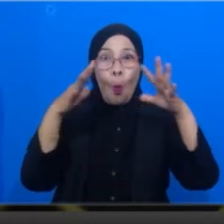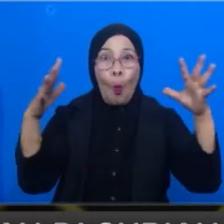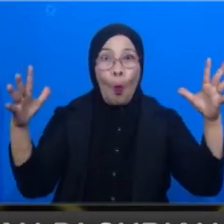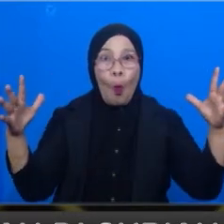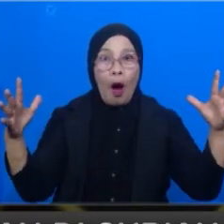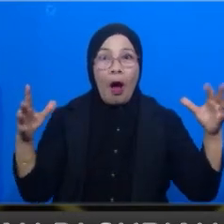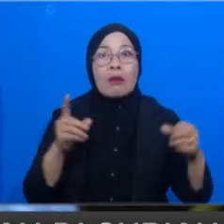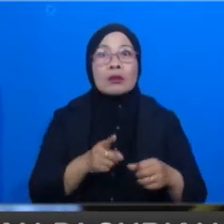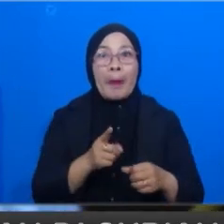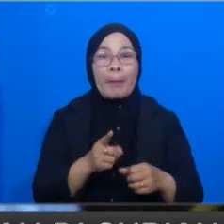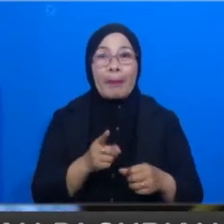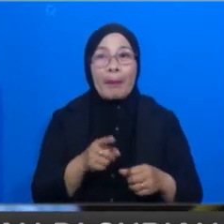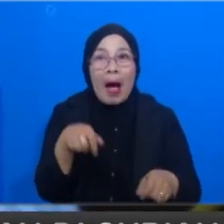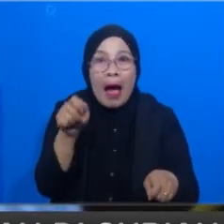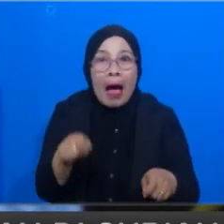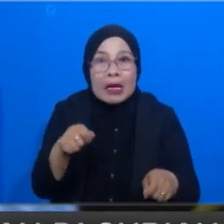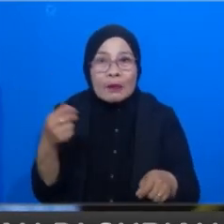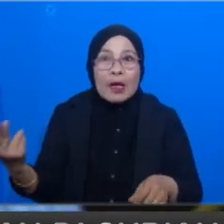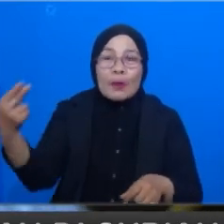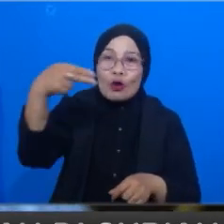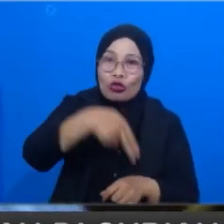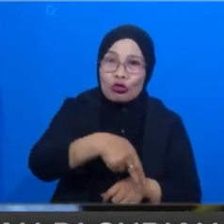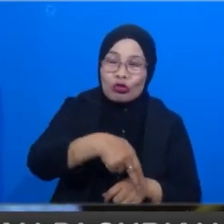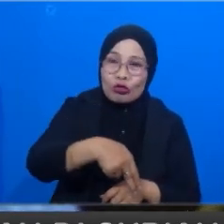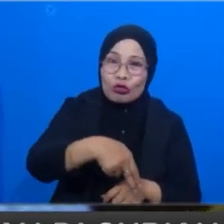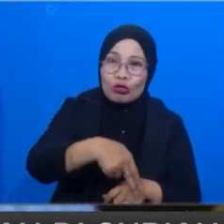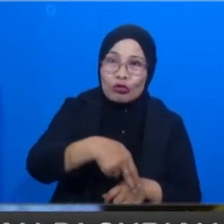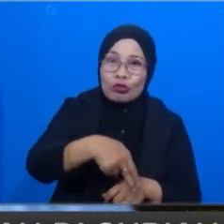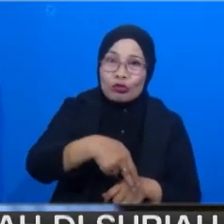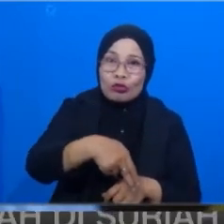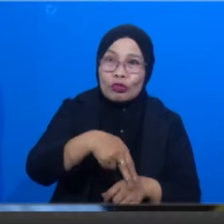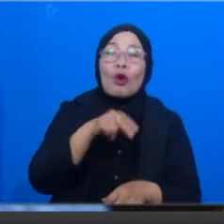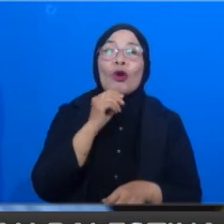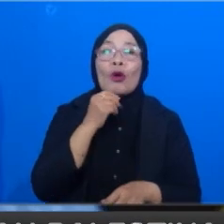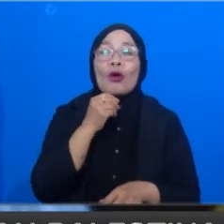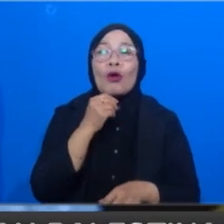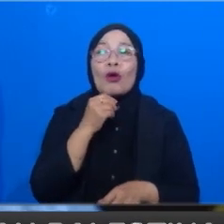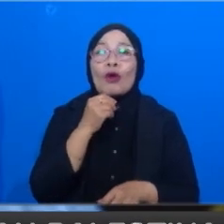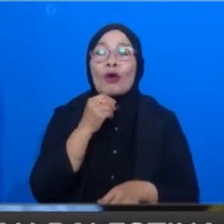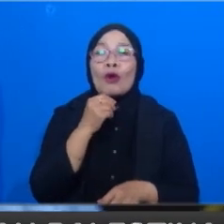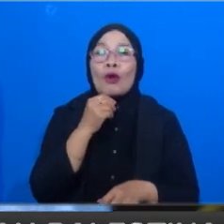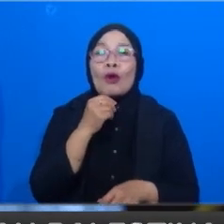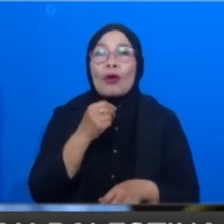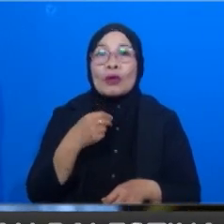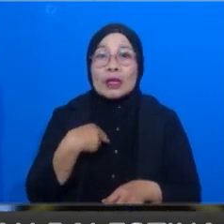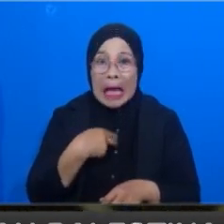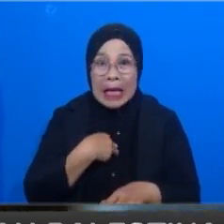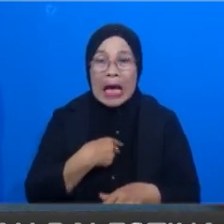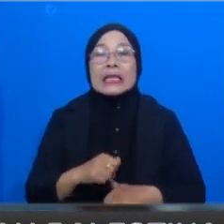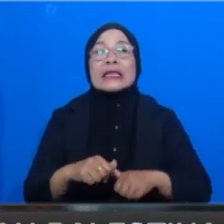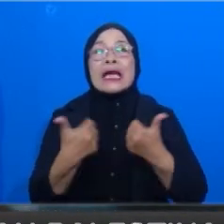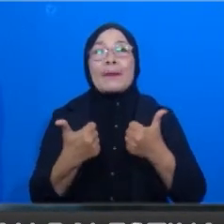dan pengunjung sidang. Sandra juga mengaku jika dirinya bersedia dan siap hadir sebagai saksi untuk